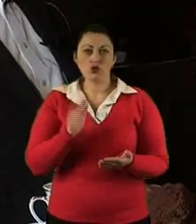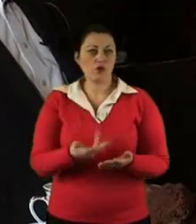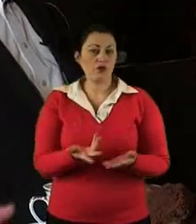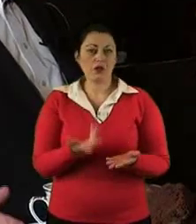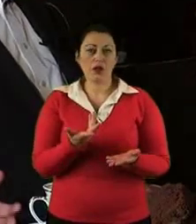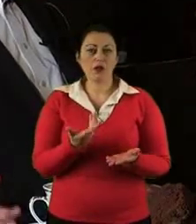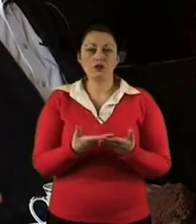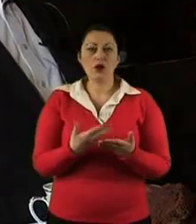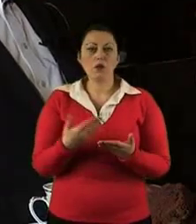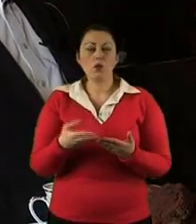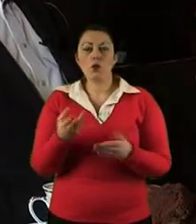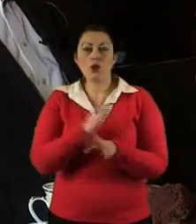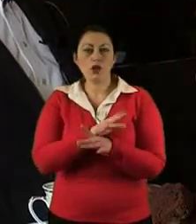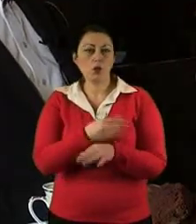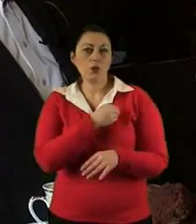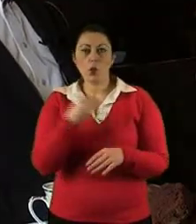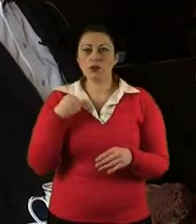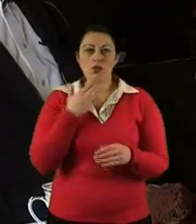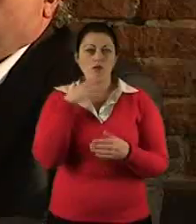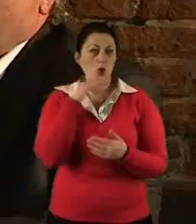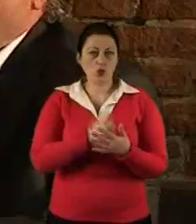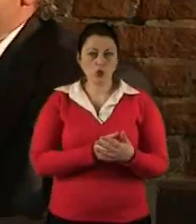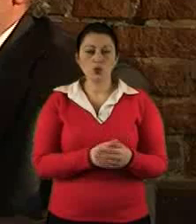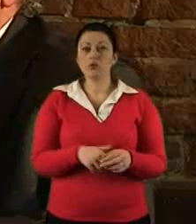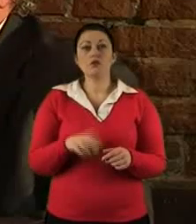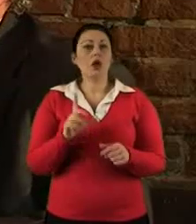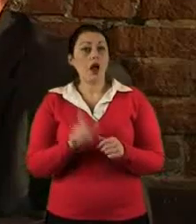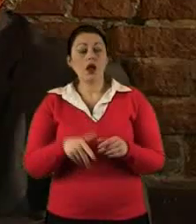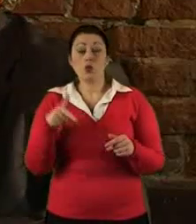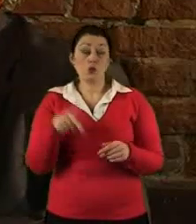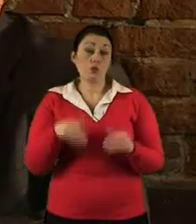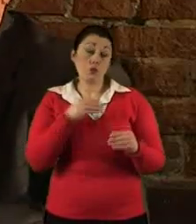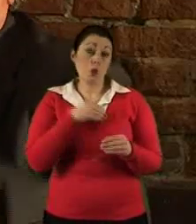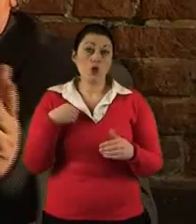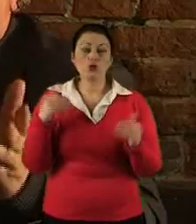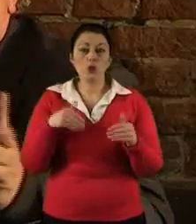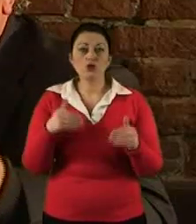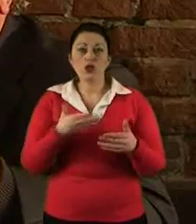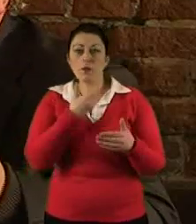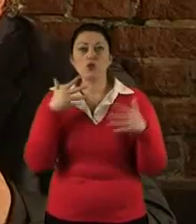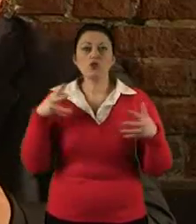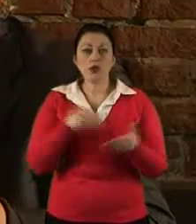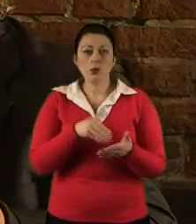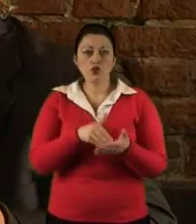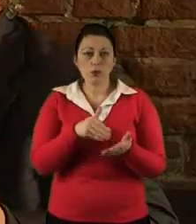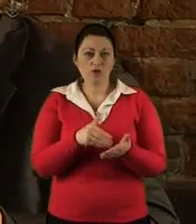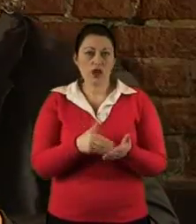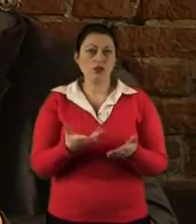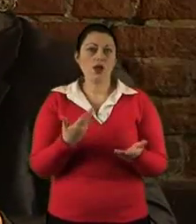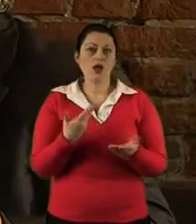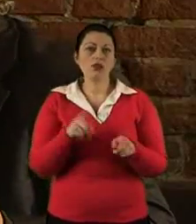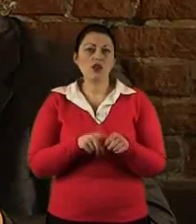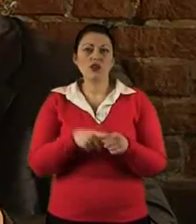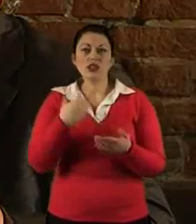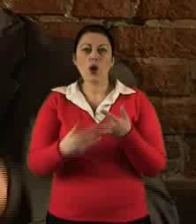gdzie jest zapotrzebowanie przez restauratorów, też z tego korzysta. Skoro nie ma dużego zapotrzebowania, to pewnie nie ma dobrej dystrybucji. I